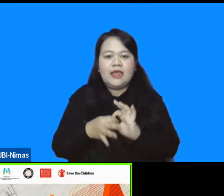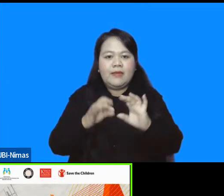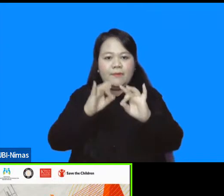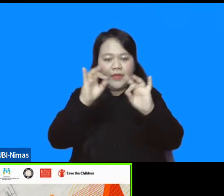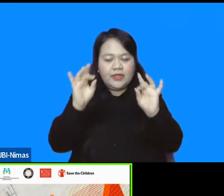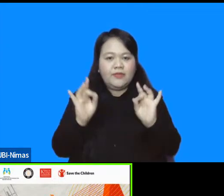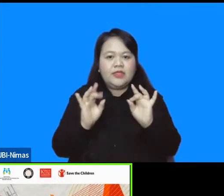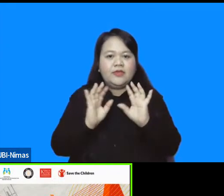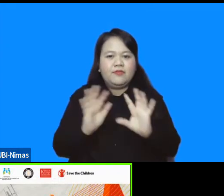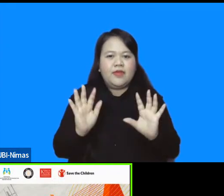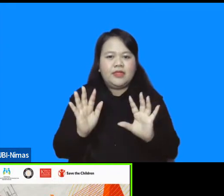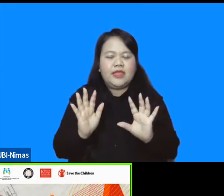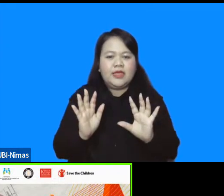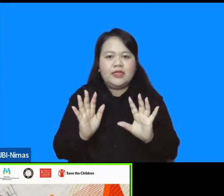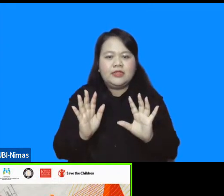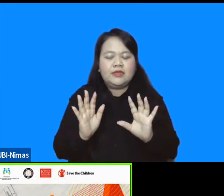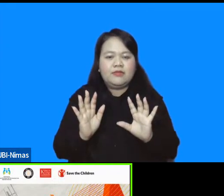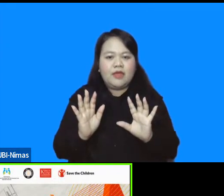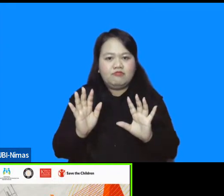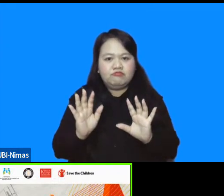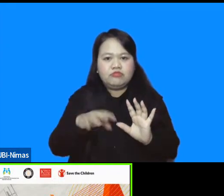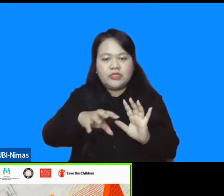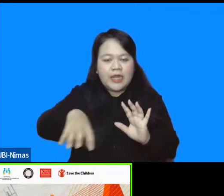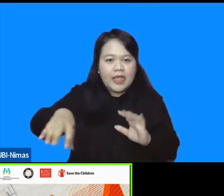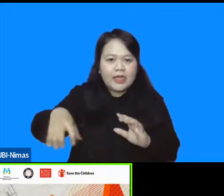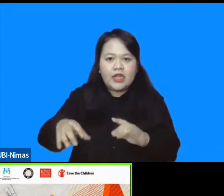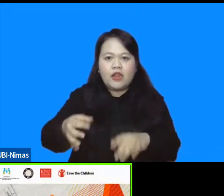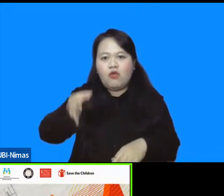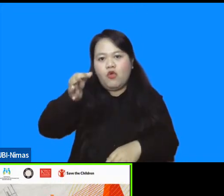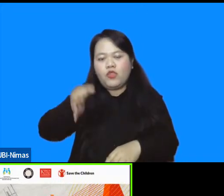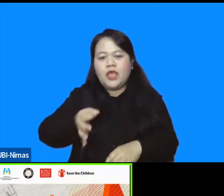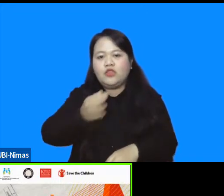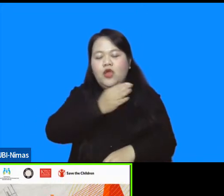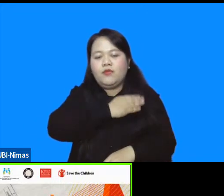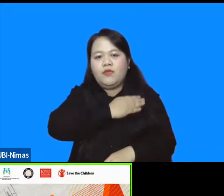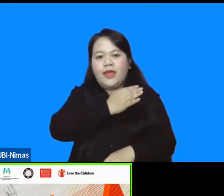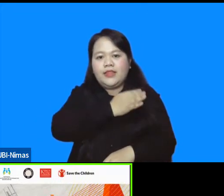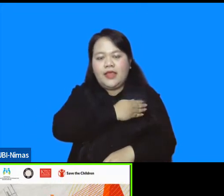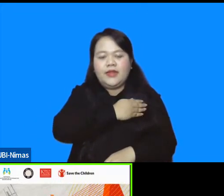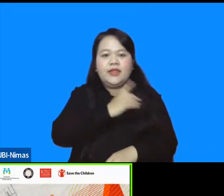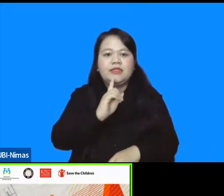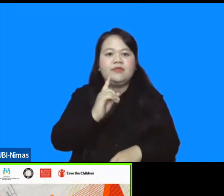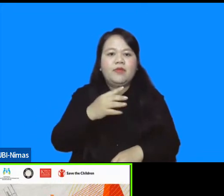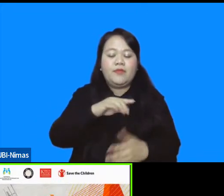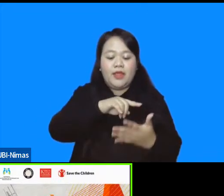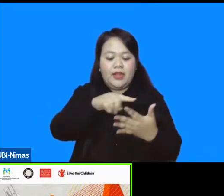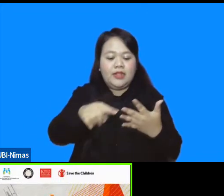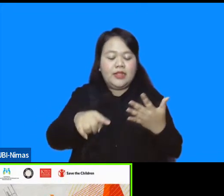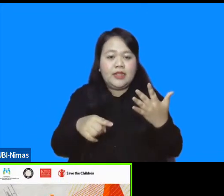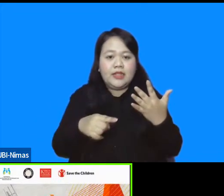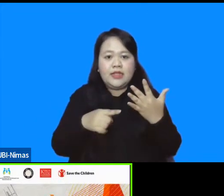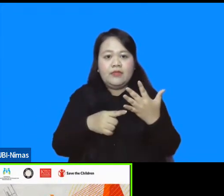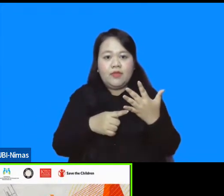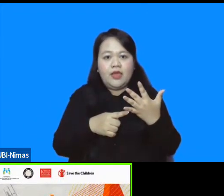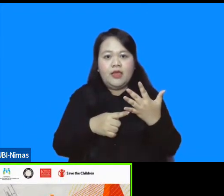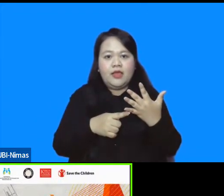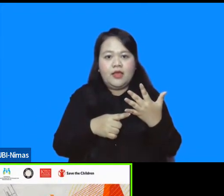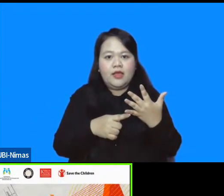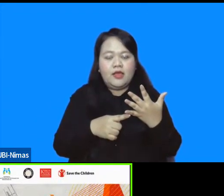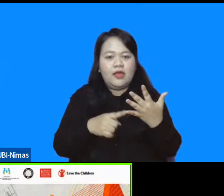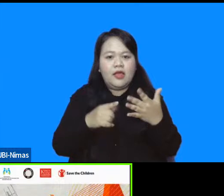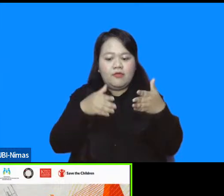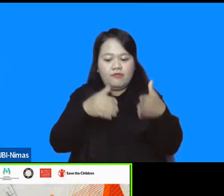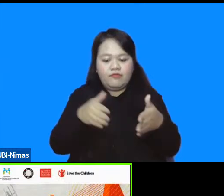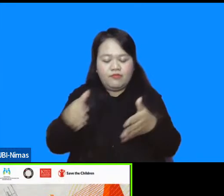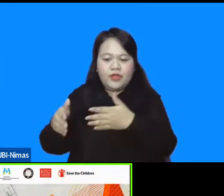dengan semua perangkat daerah yang ada di level kota maupun kabupaten. Karena di 5 klaster itu ada apa